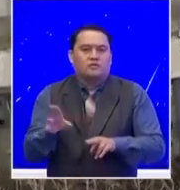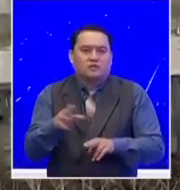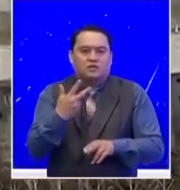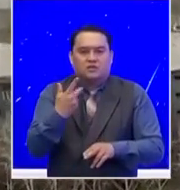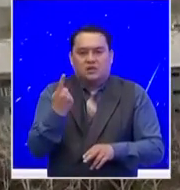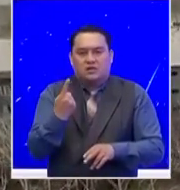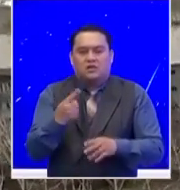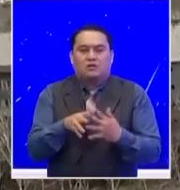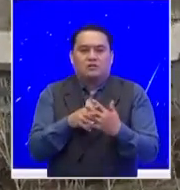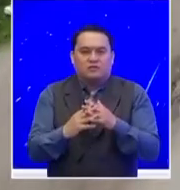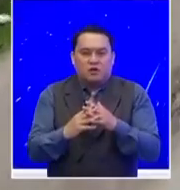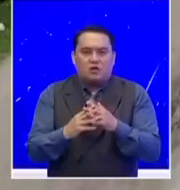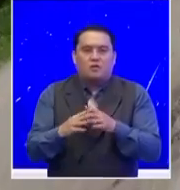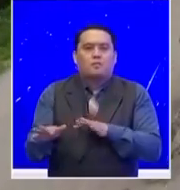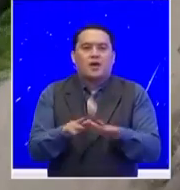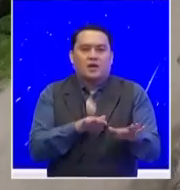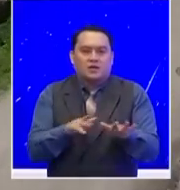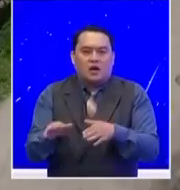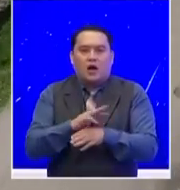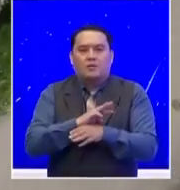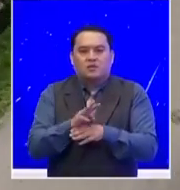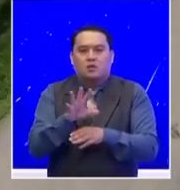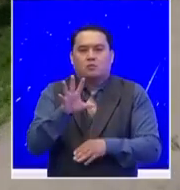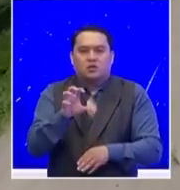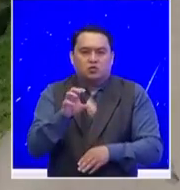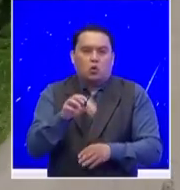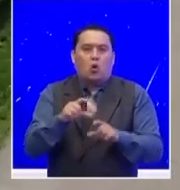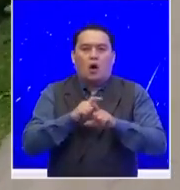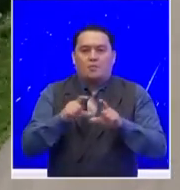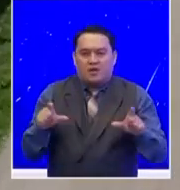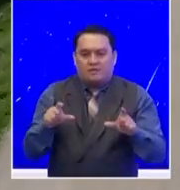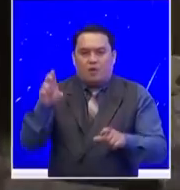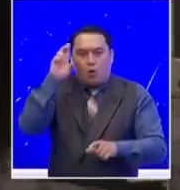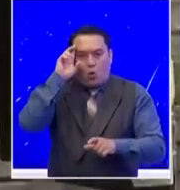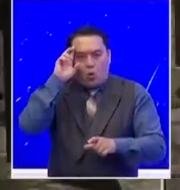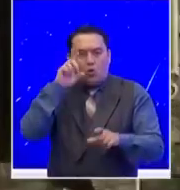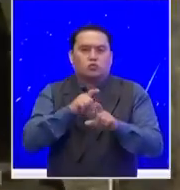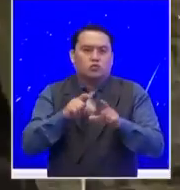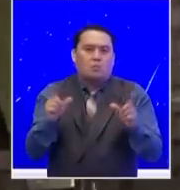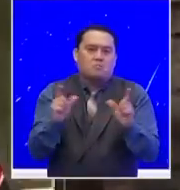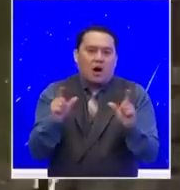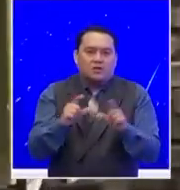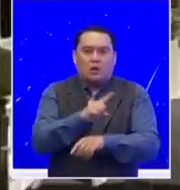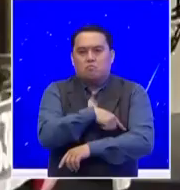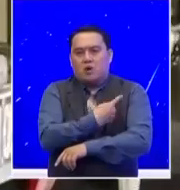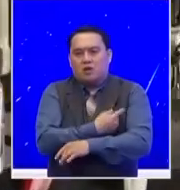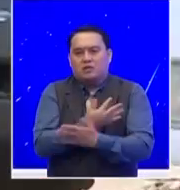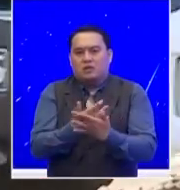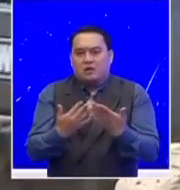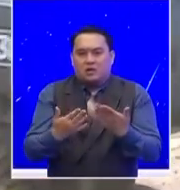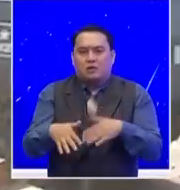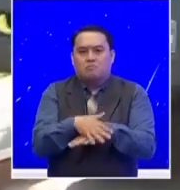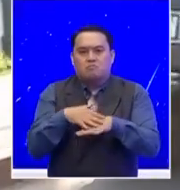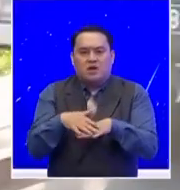В частности, обеззараживающими мероприятиями охвачено более 500 объектов. Это госучреждения, магазины, больницы и некоторые